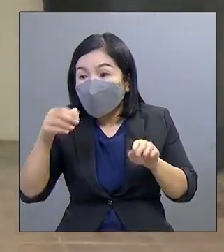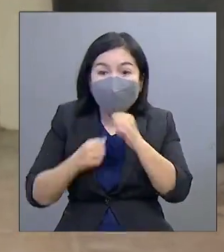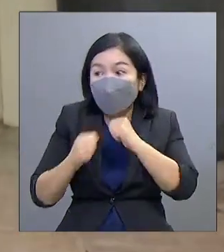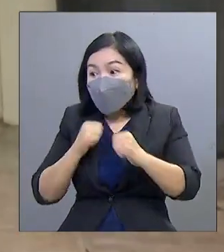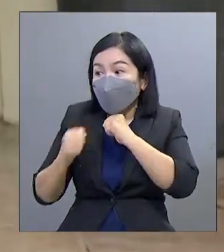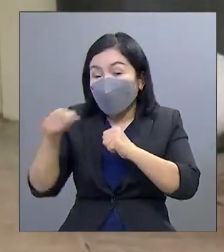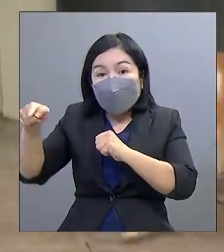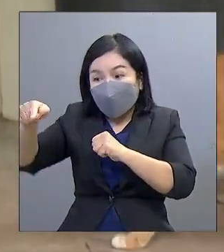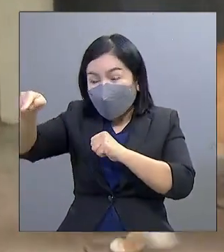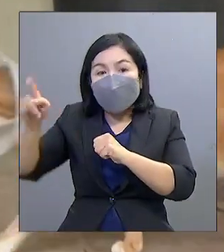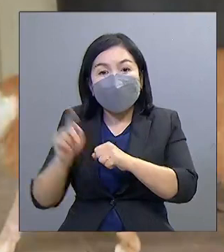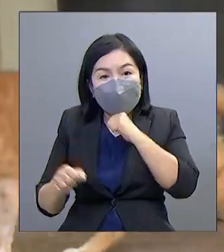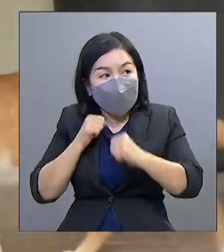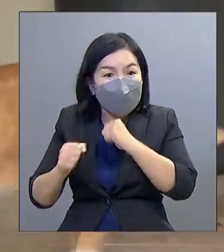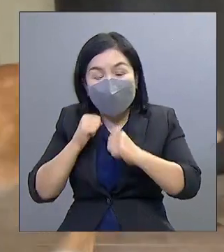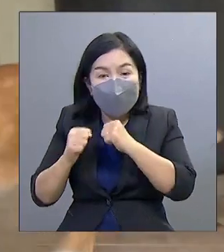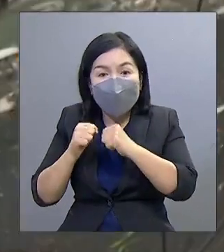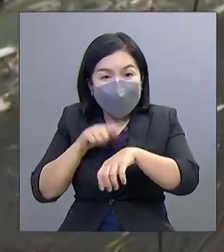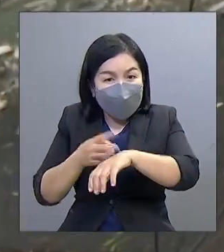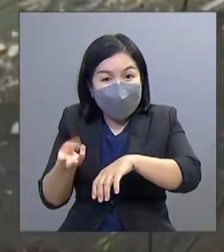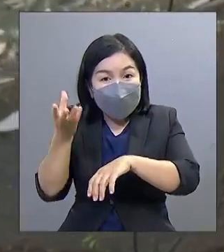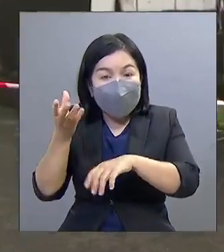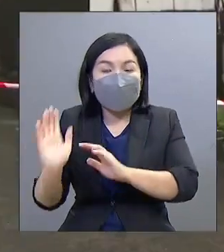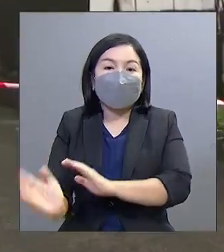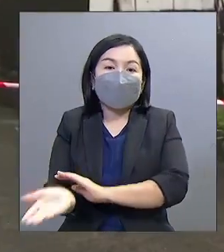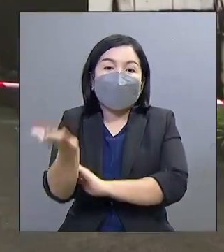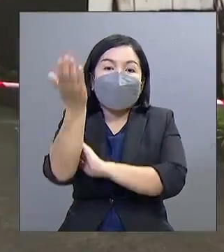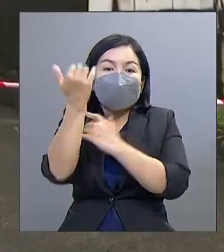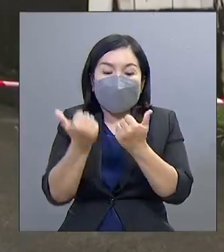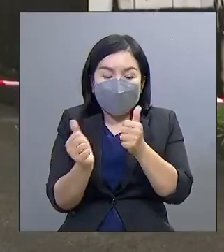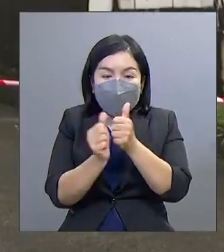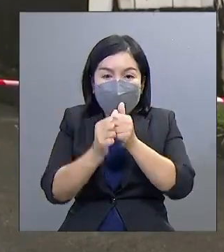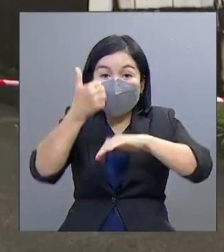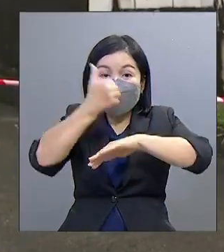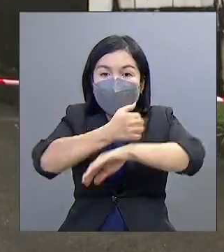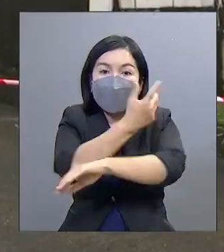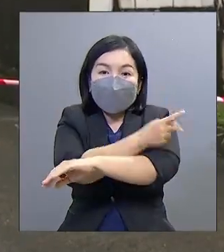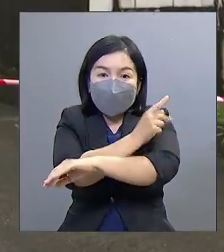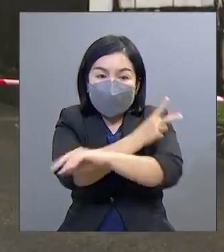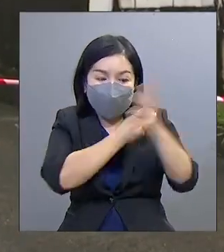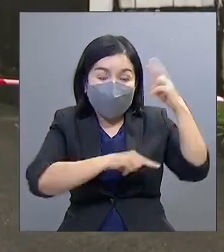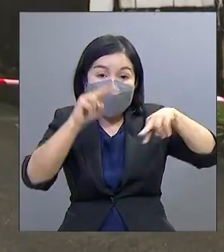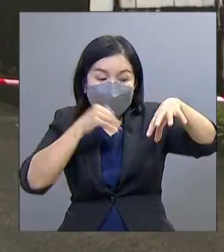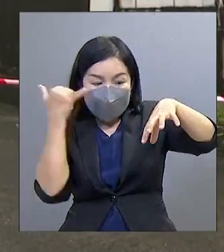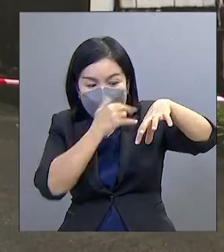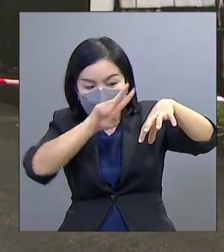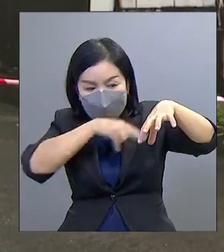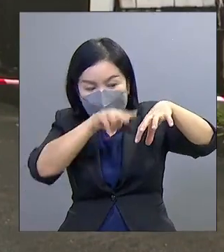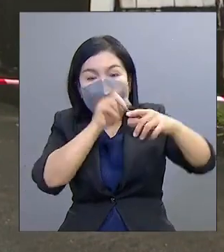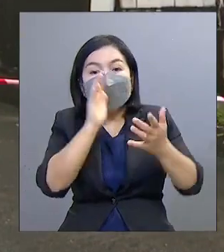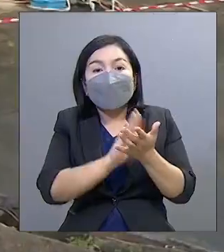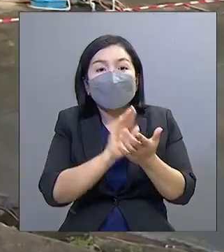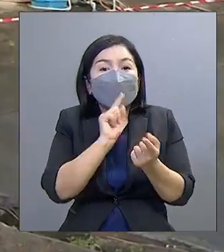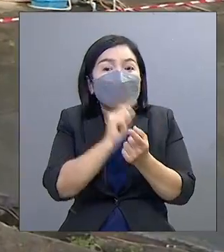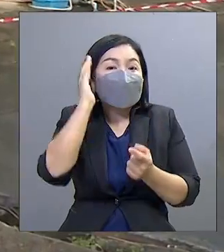ค่ะตึกข้างนอกนะคะวิ่งไม่นาน ที่เมื่อช่วงเช้านะคะรองผู้ว่าราชการจังหวัดภูเก็ตได้เข้าตรวจสอบอาคารเบื้องต้นทราบว่าอาคารดังกล่